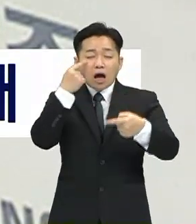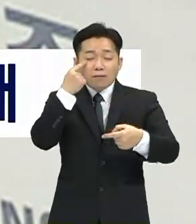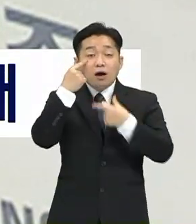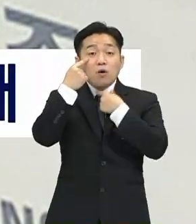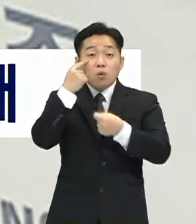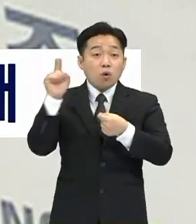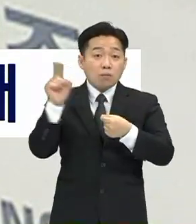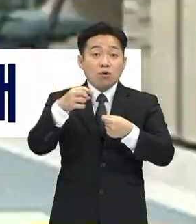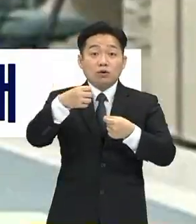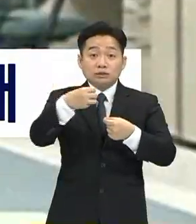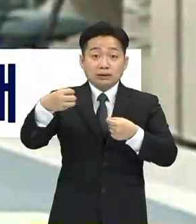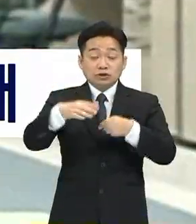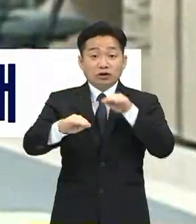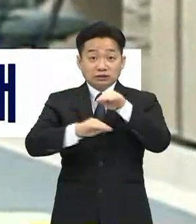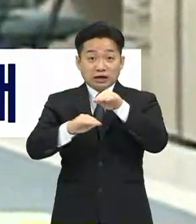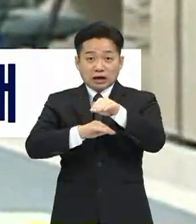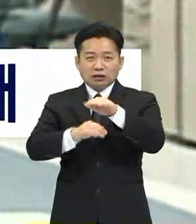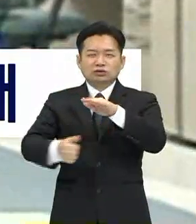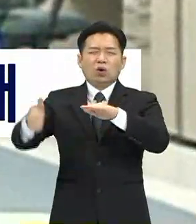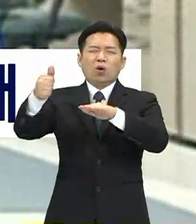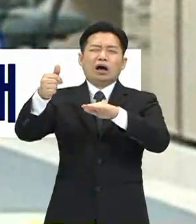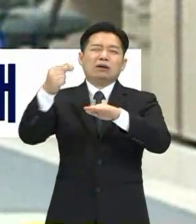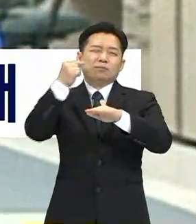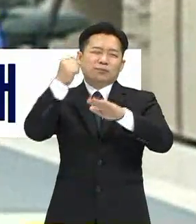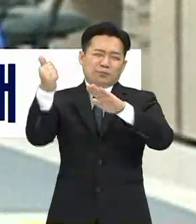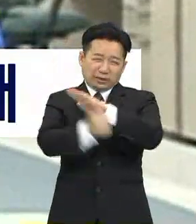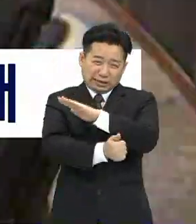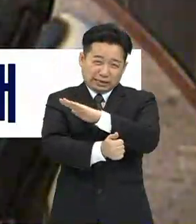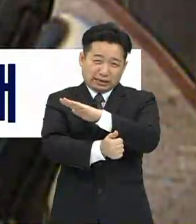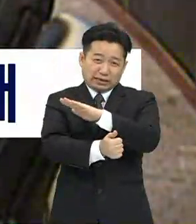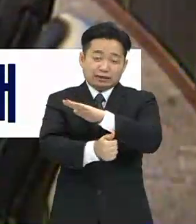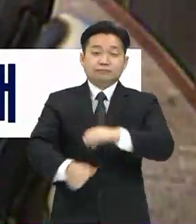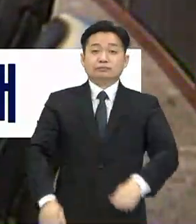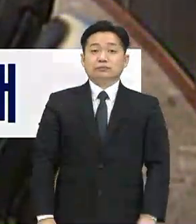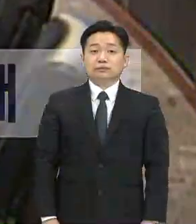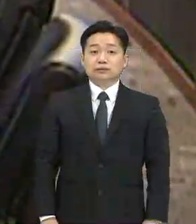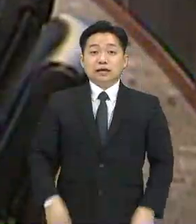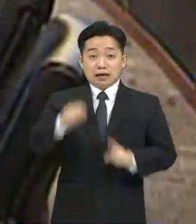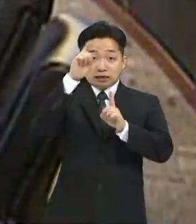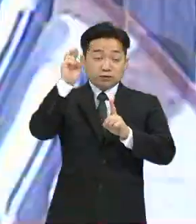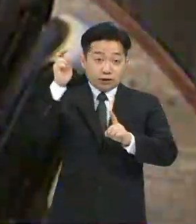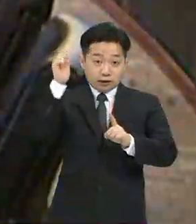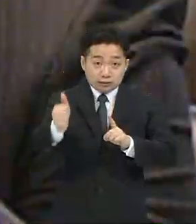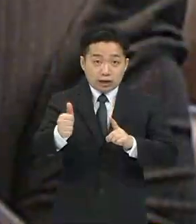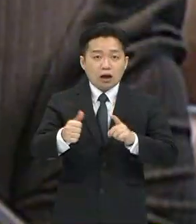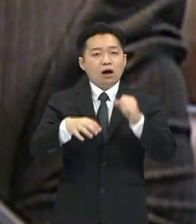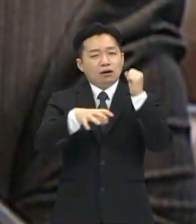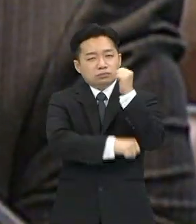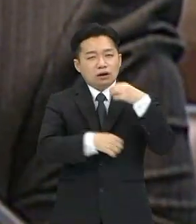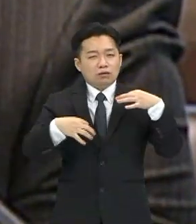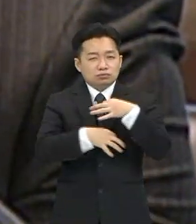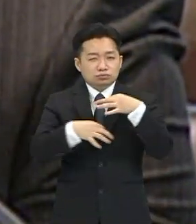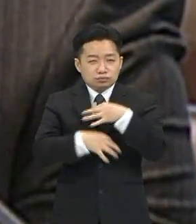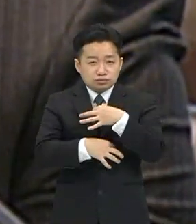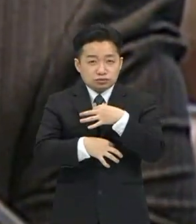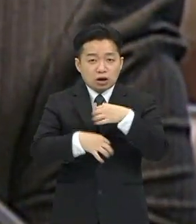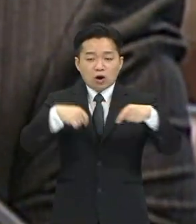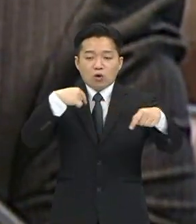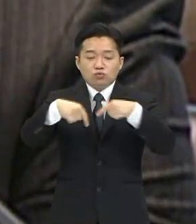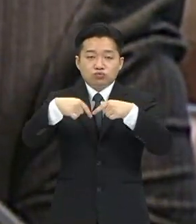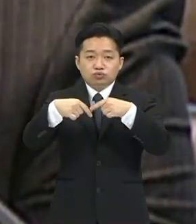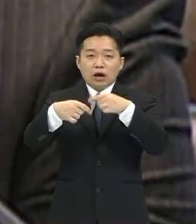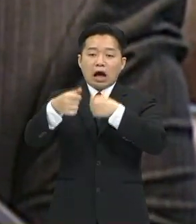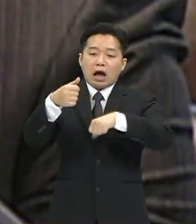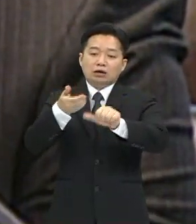내세웠던 삼성 자동차는 성공하지 못했습니다. 이 회장은 로비와 비자금, 경영권 편법 승계